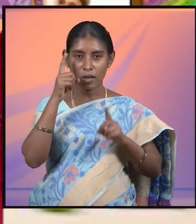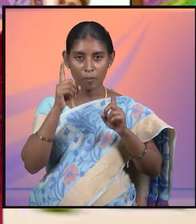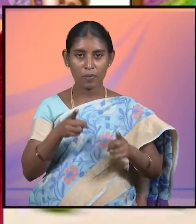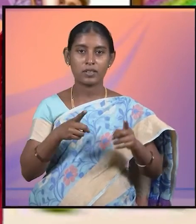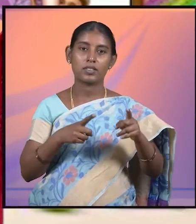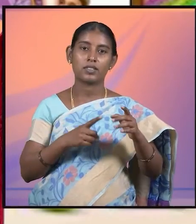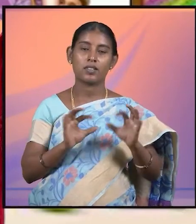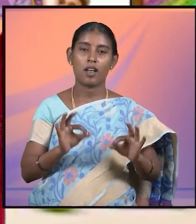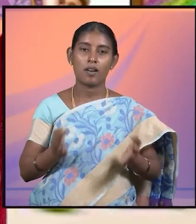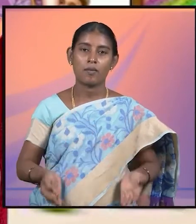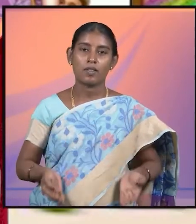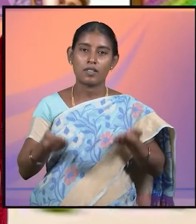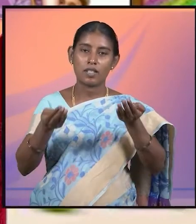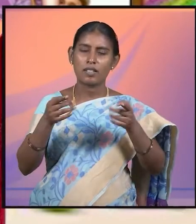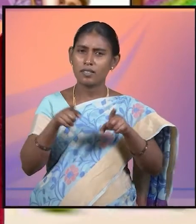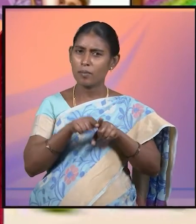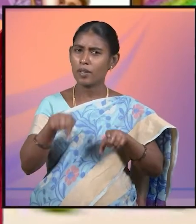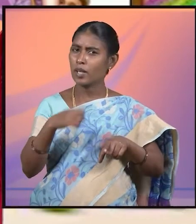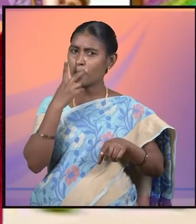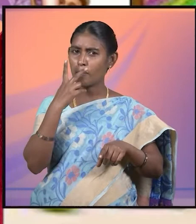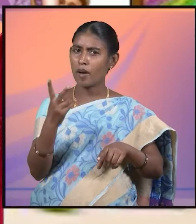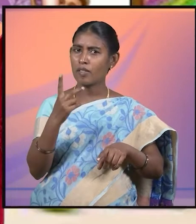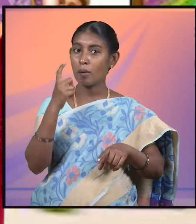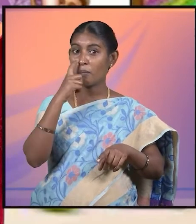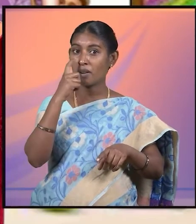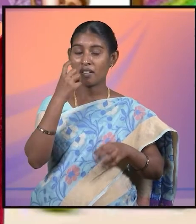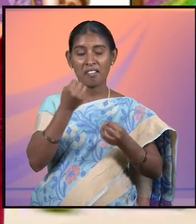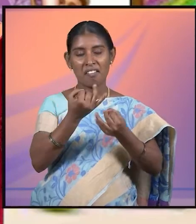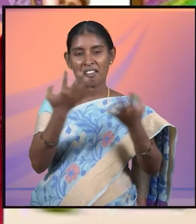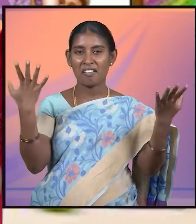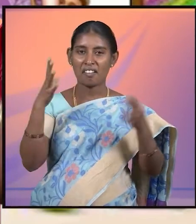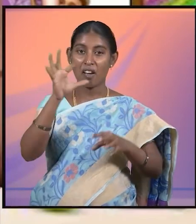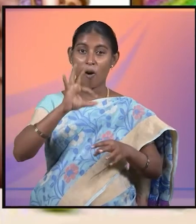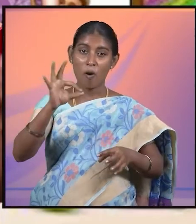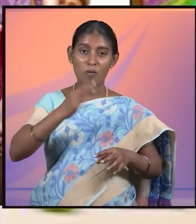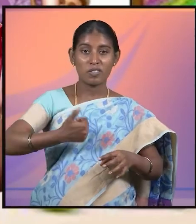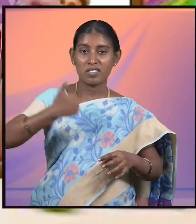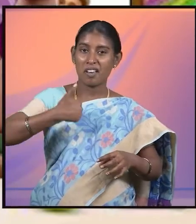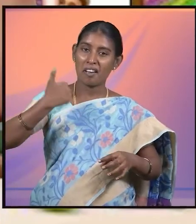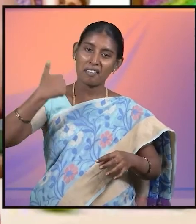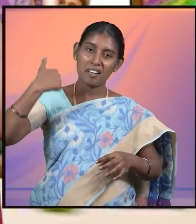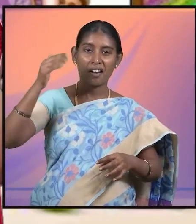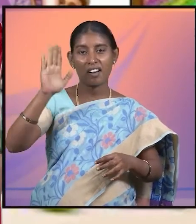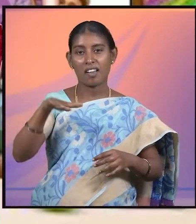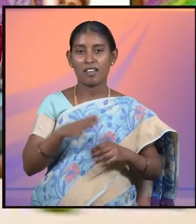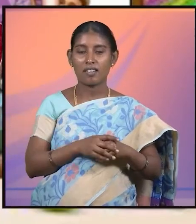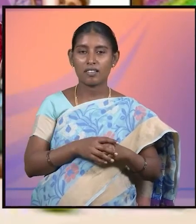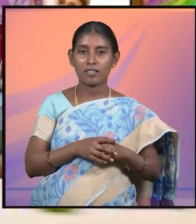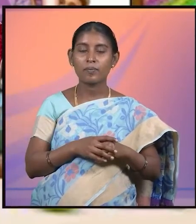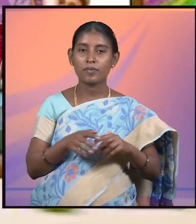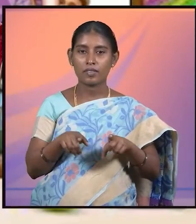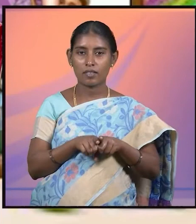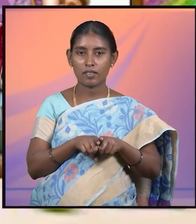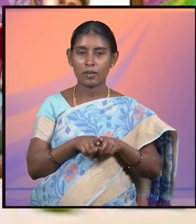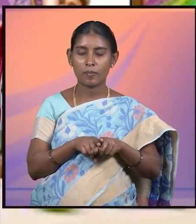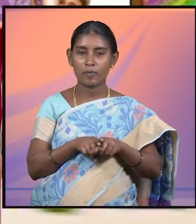உயர் அலுவலர்களாக பல துறைகளில் சிறப்பாக பணிபுரிவதற்கு அன்று இவர் எழுப்பிய குரலும் ஒரு காரணம்